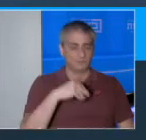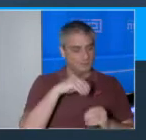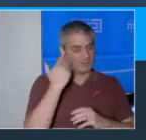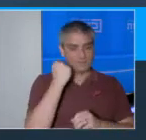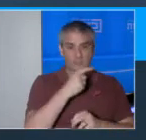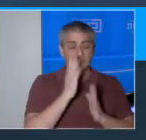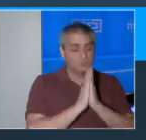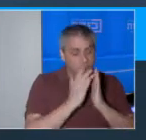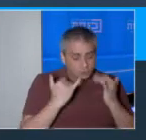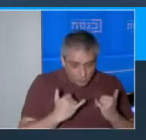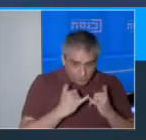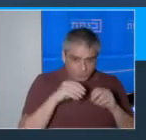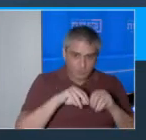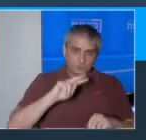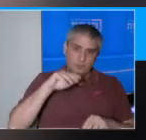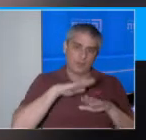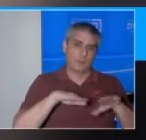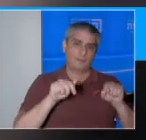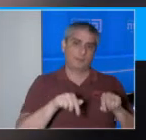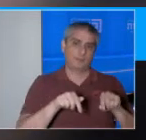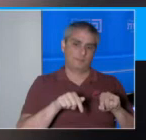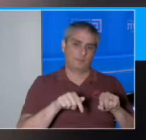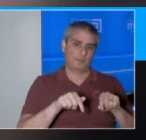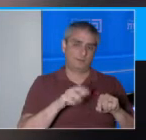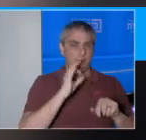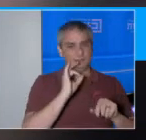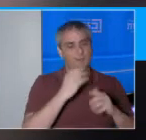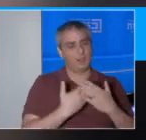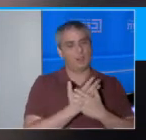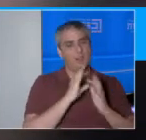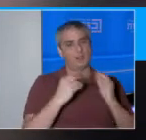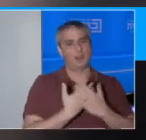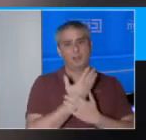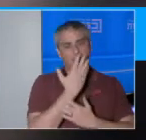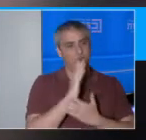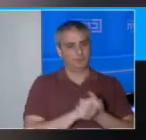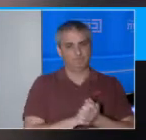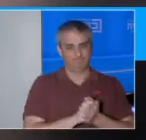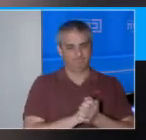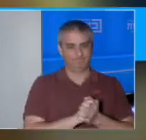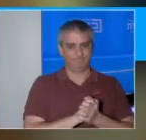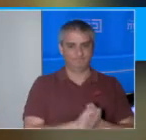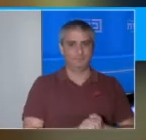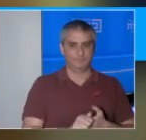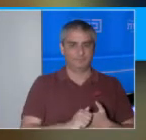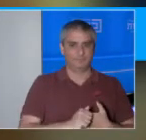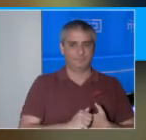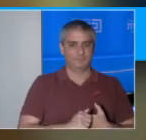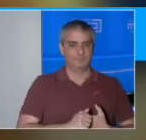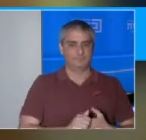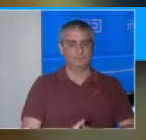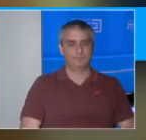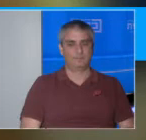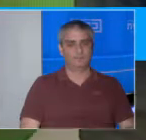ביקשה שהיום נשתול אותו באדמה, סמל התחלה חדשה. סמל... מהגדיעה הכואבת שהייתה. סמל